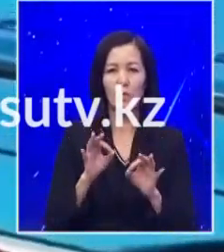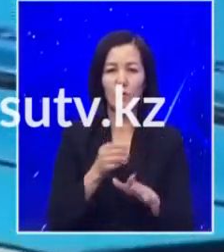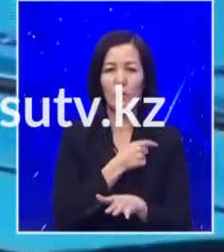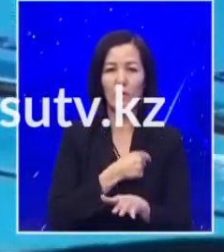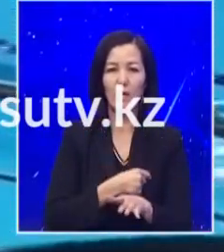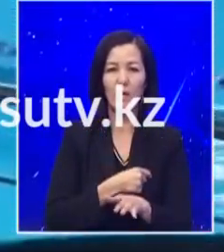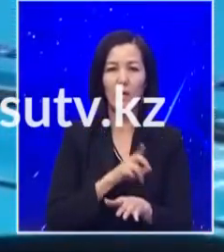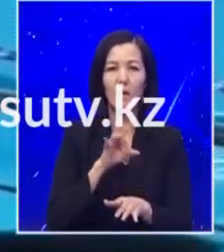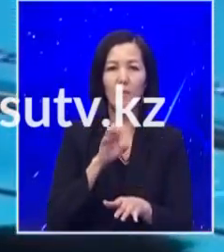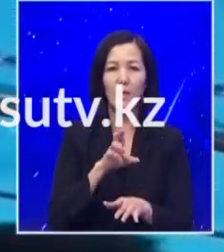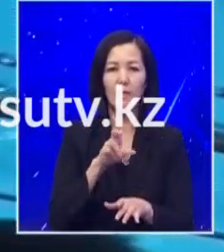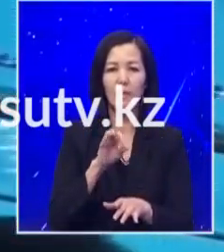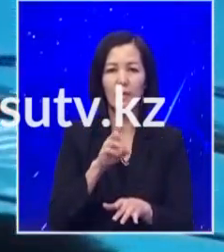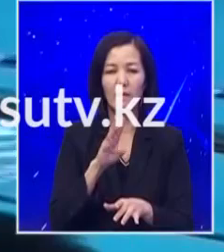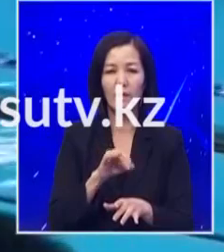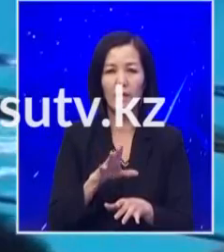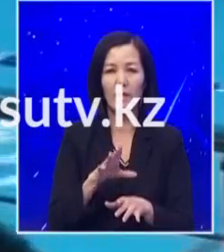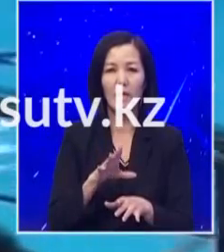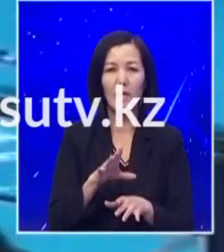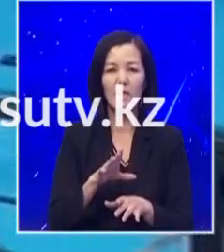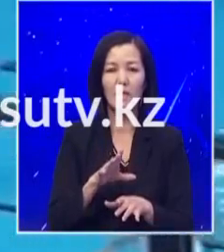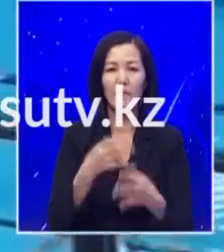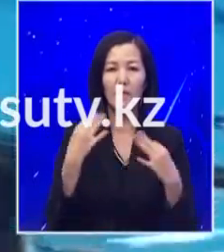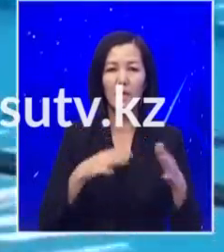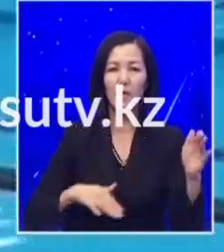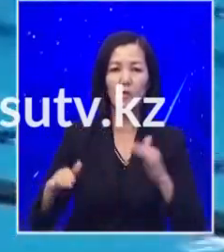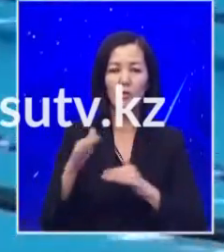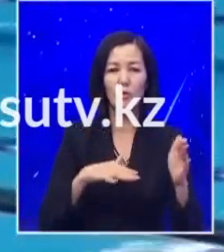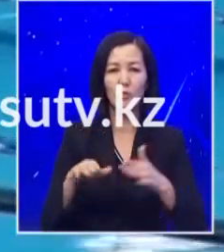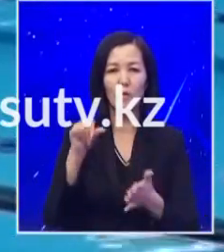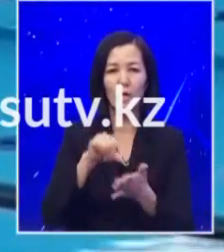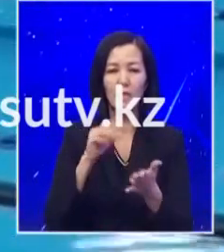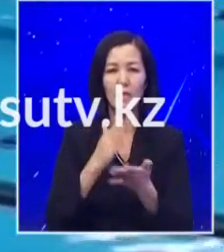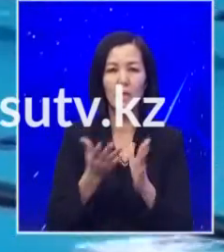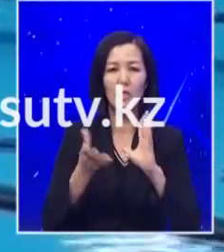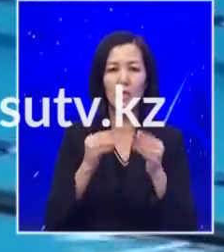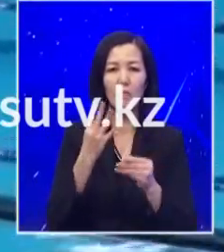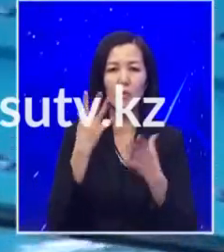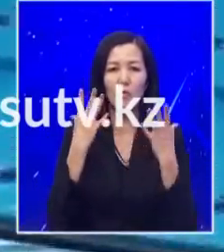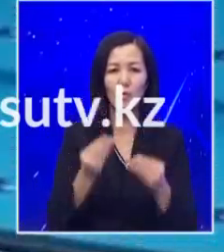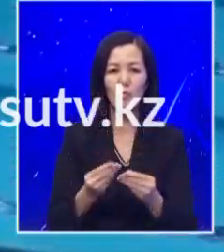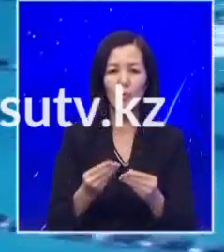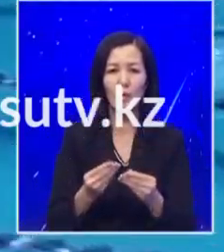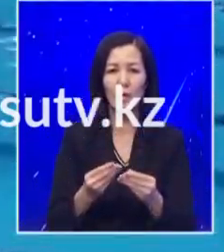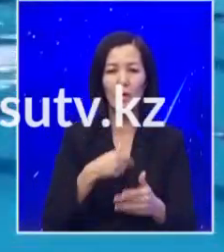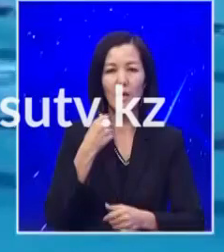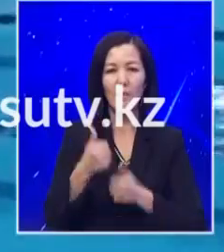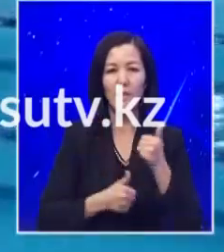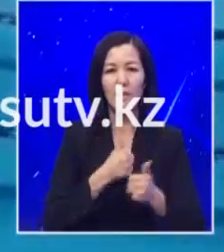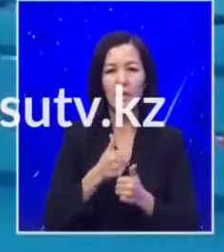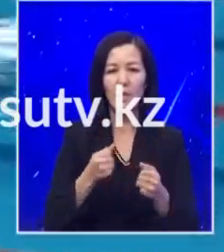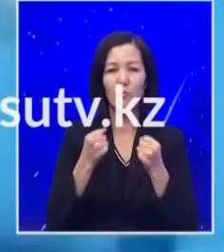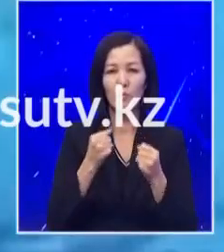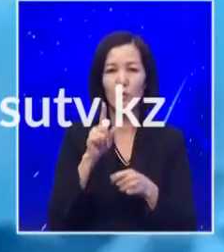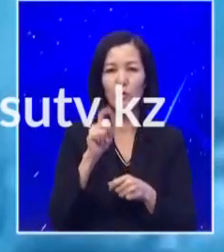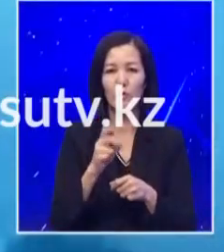жаттықтырушылар. Олар брас, баттерфлей, арқамен және еркін жүзу стилінде өнер көрсетеді. Жалпы 4 күн бойы өтетін бәсекеде